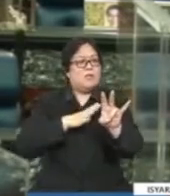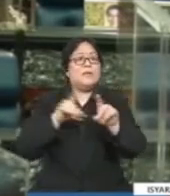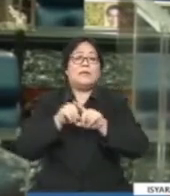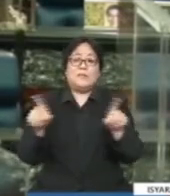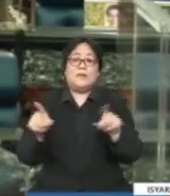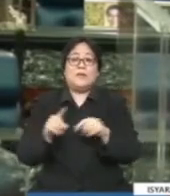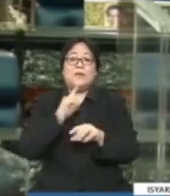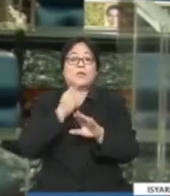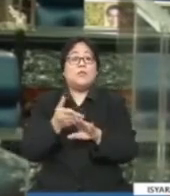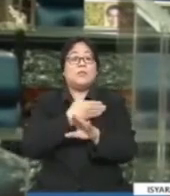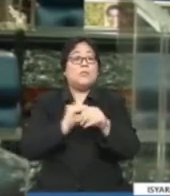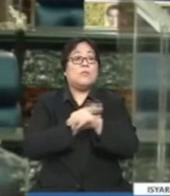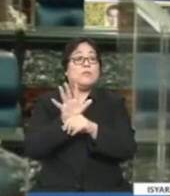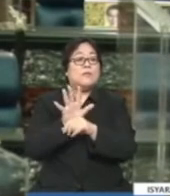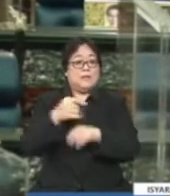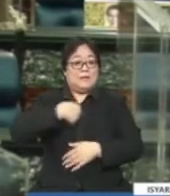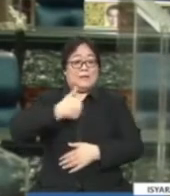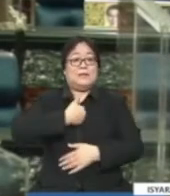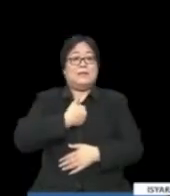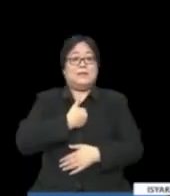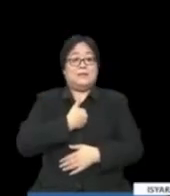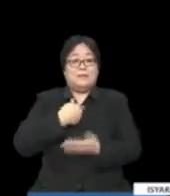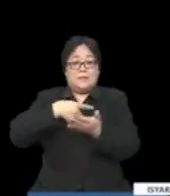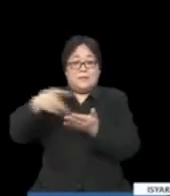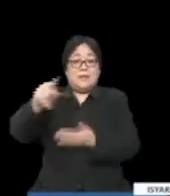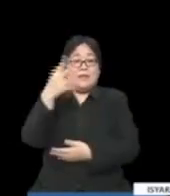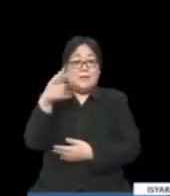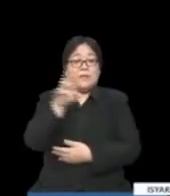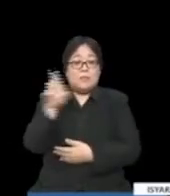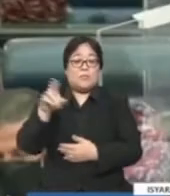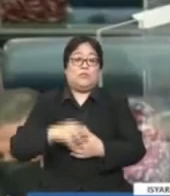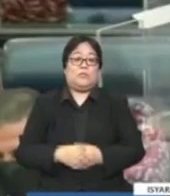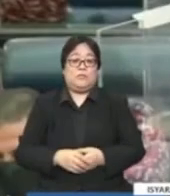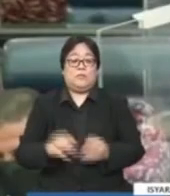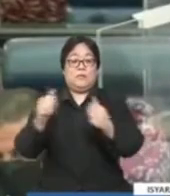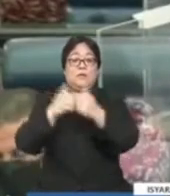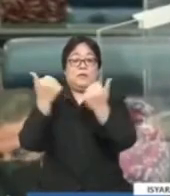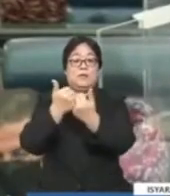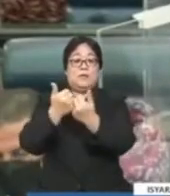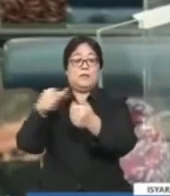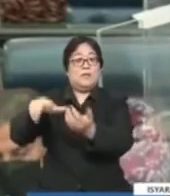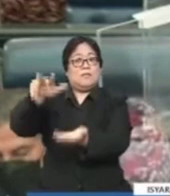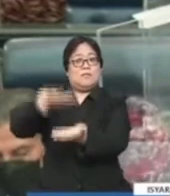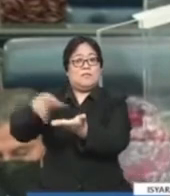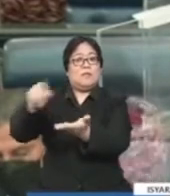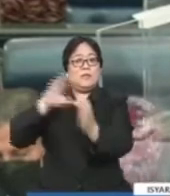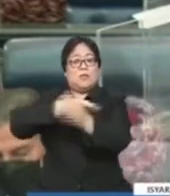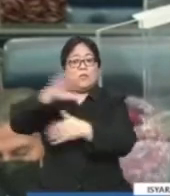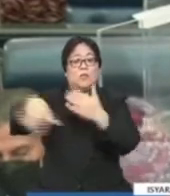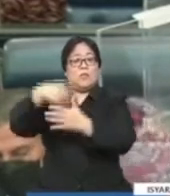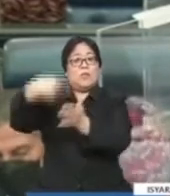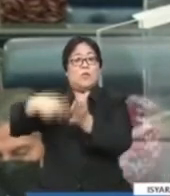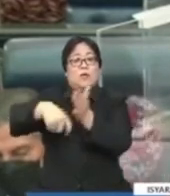okay. Tetapi sebelum pandemik, saya sendiri bayar lebih 13,000 kepada ejen yang bertauliah. Dia katakan